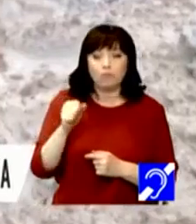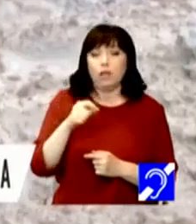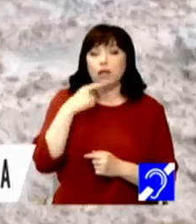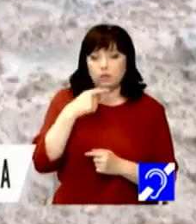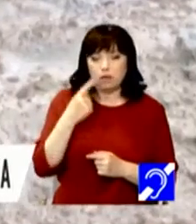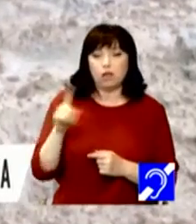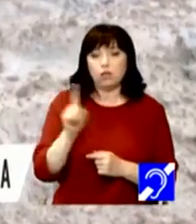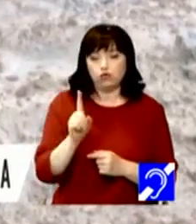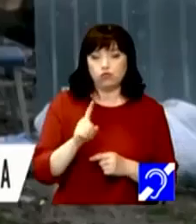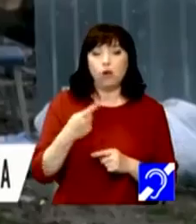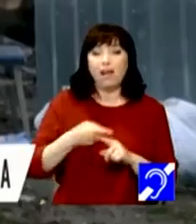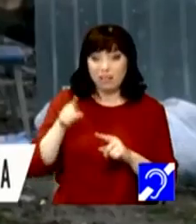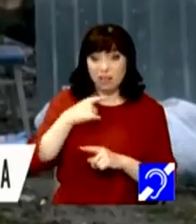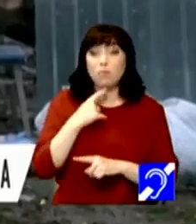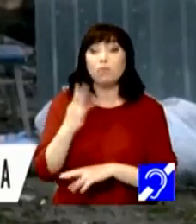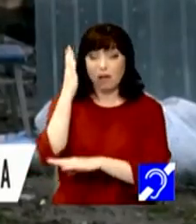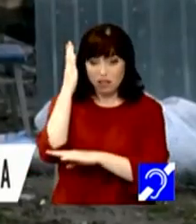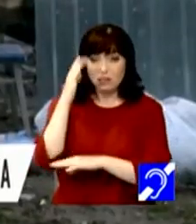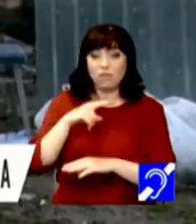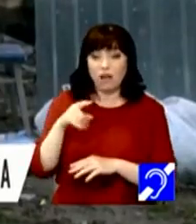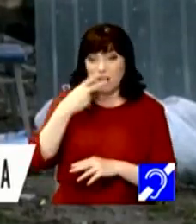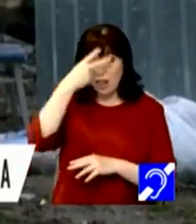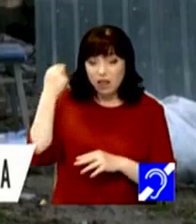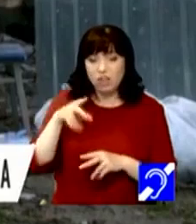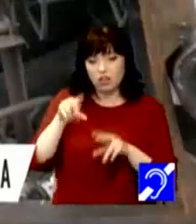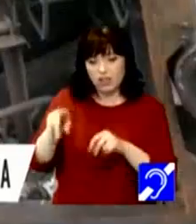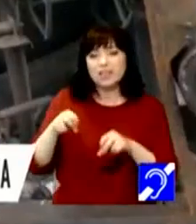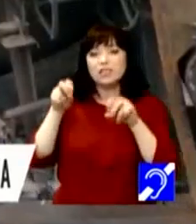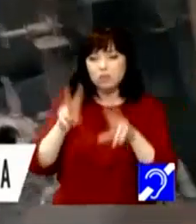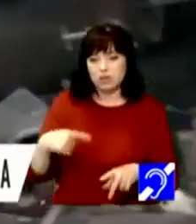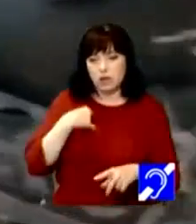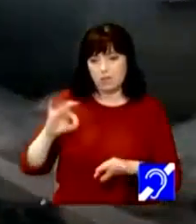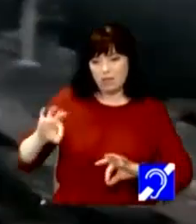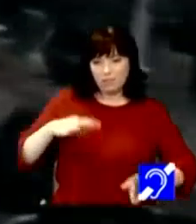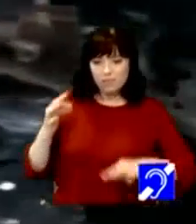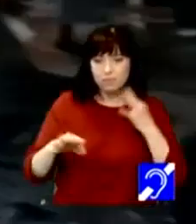a calificat votul de la Vilnius drept unul provocator și extremist.